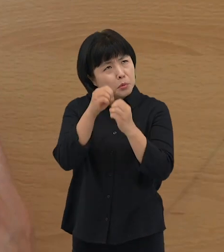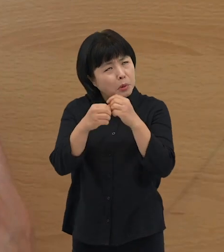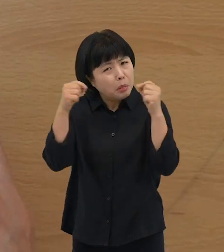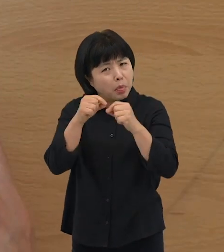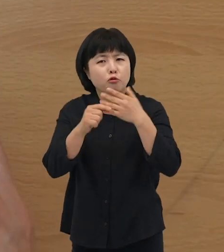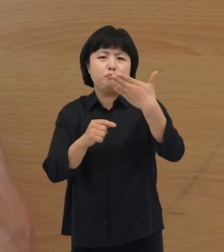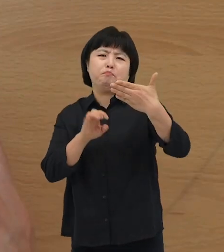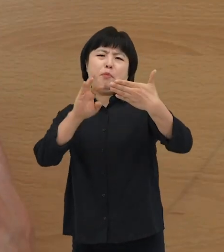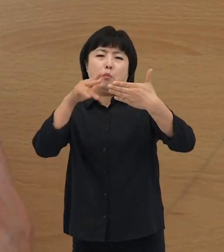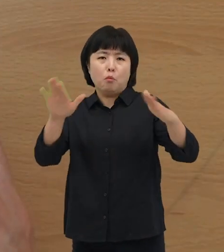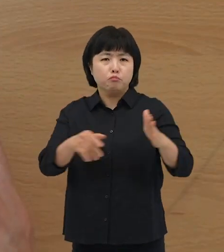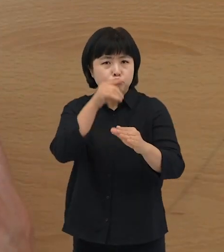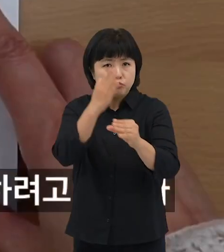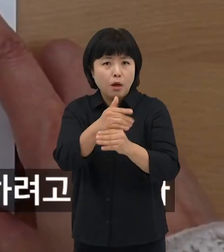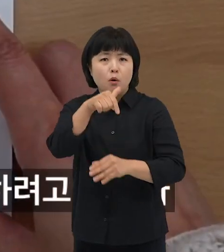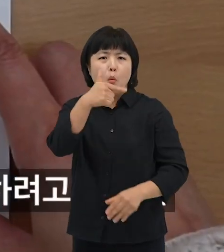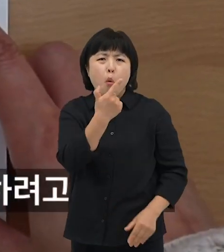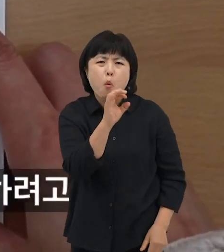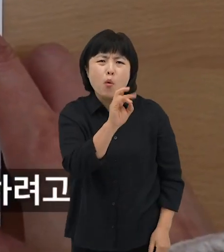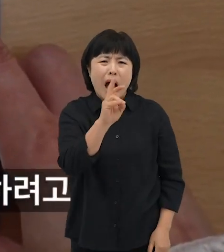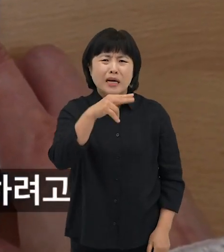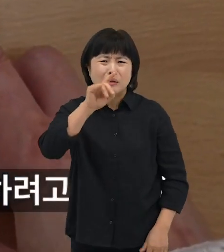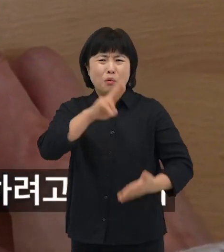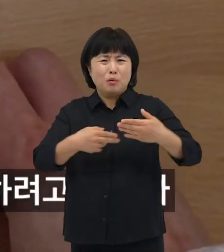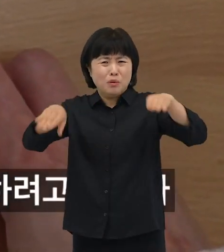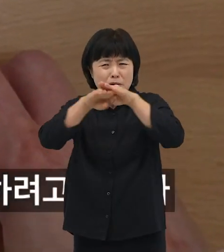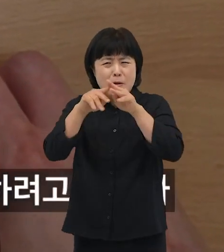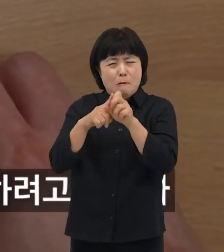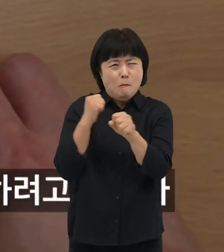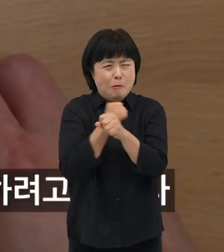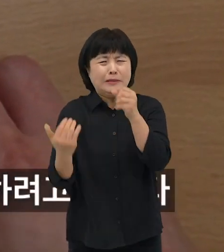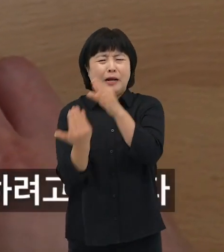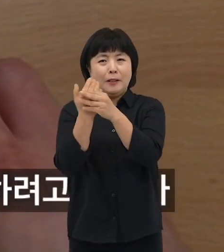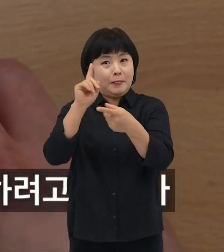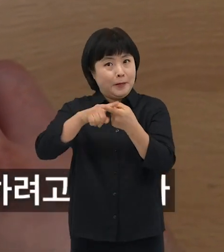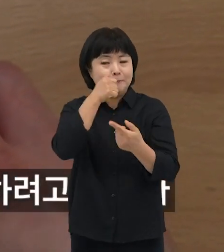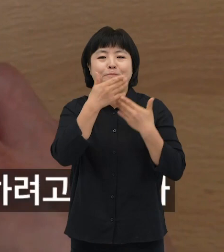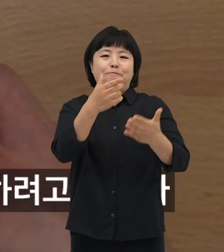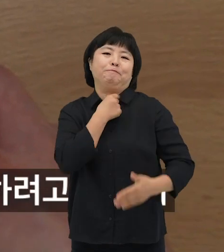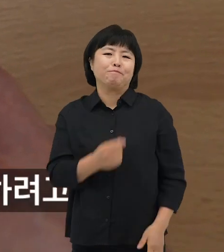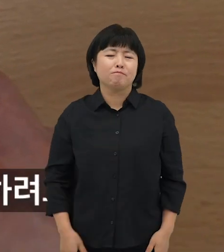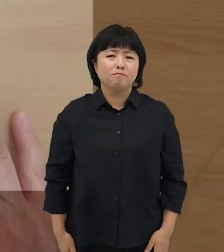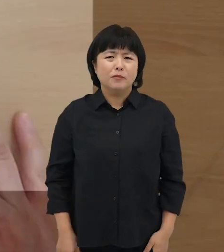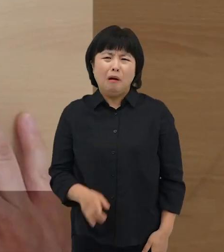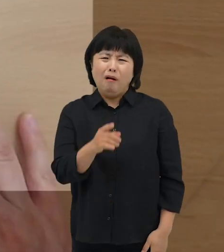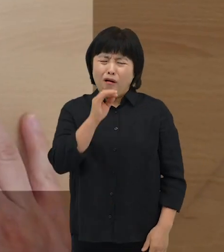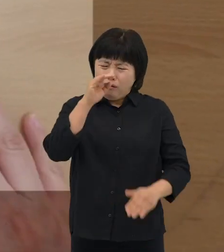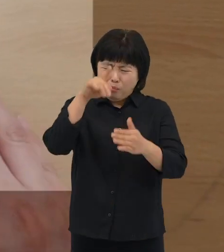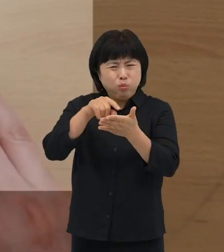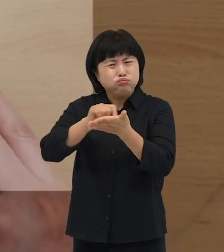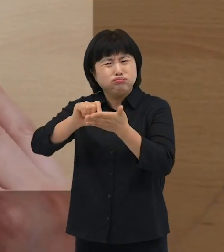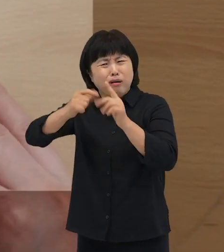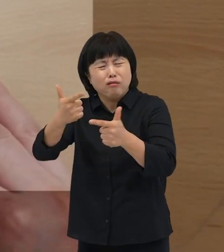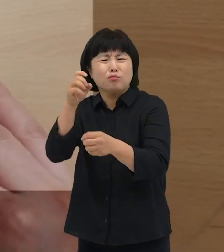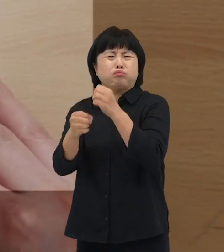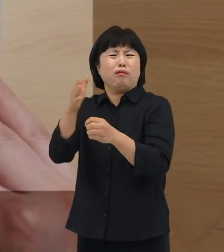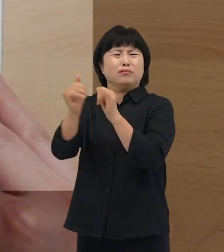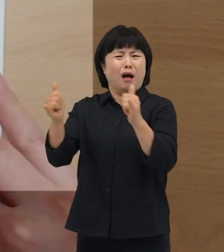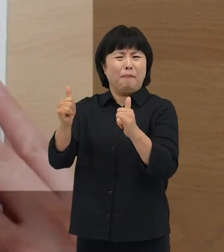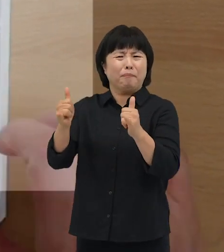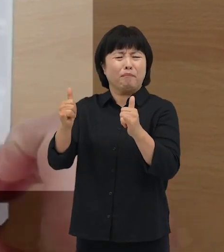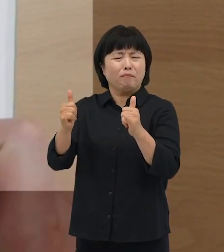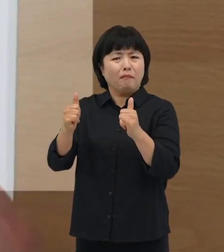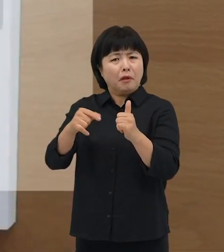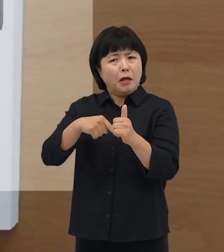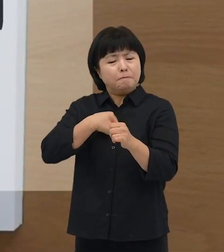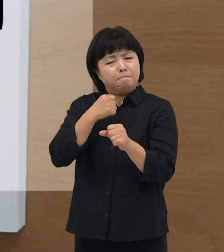9편의 단편소설 중 오늘은 공여장 도서관 음모 사건을 소개하려고 합니다. 소설이 좀처럼 써지지 않는 한